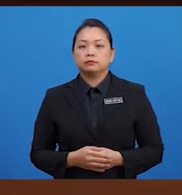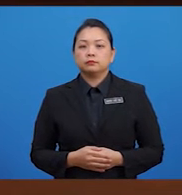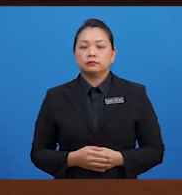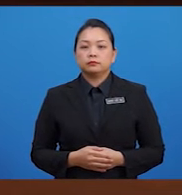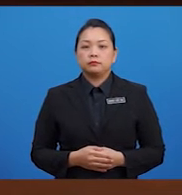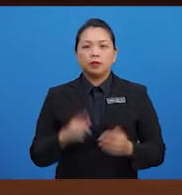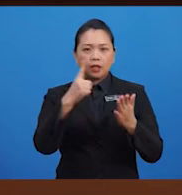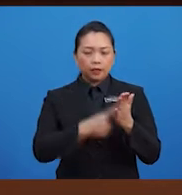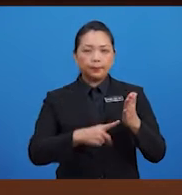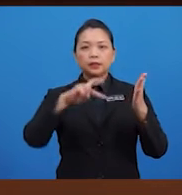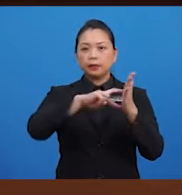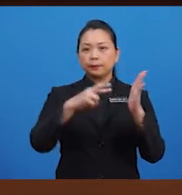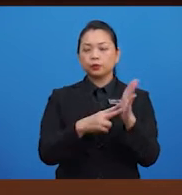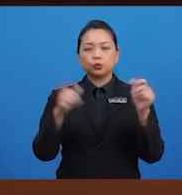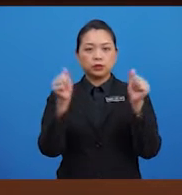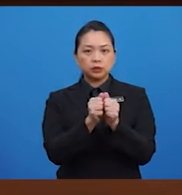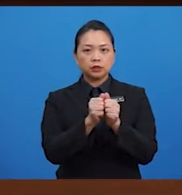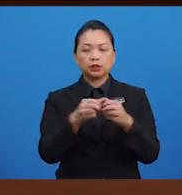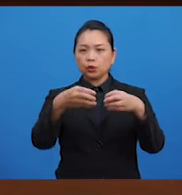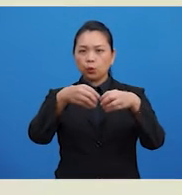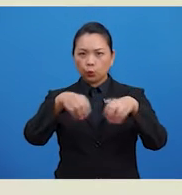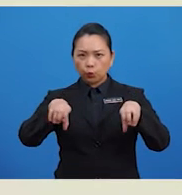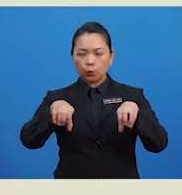Apakah yang dimaksudkan dengan telur tetasan?